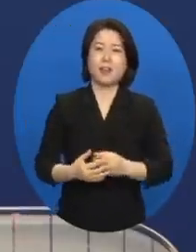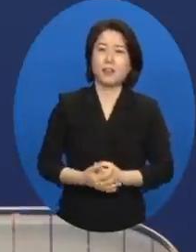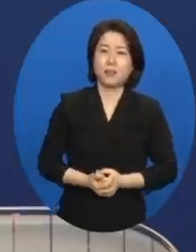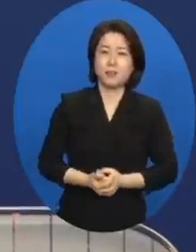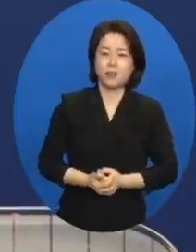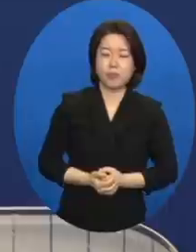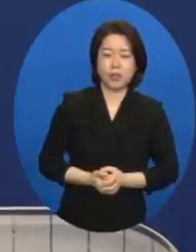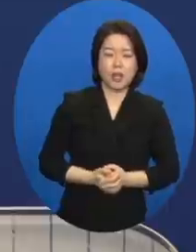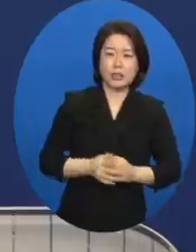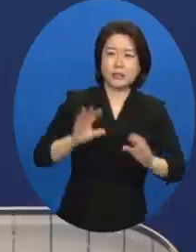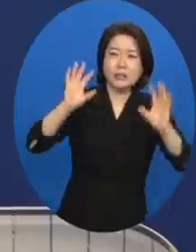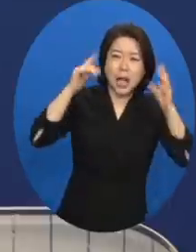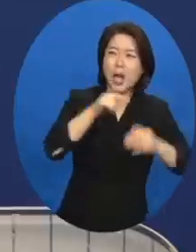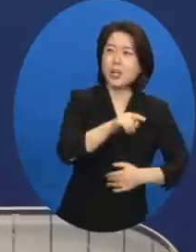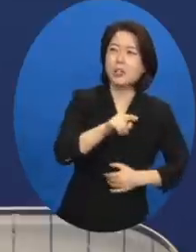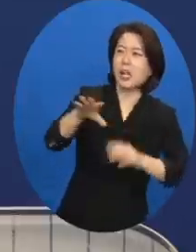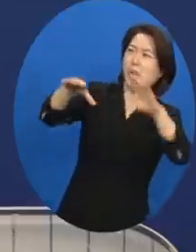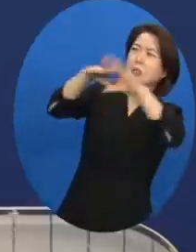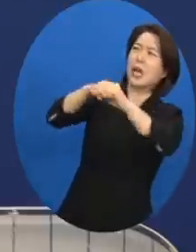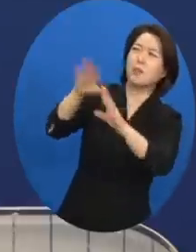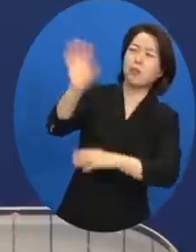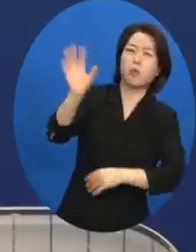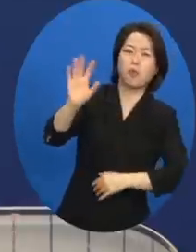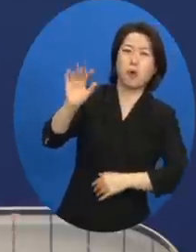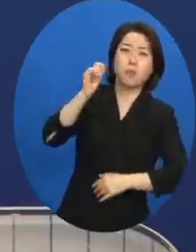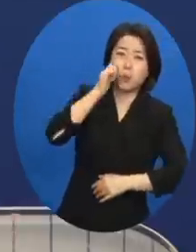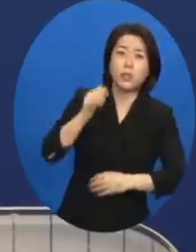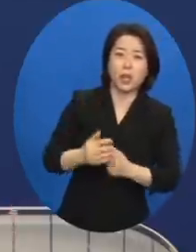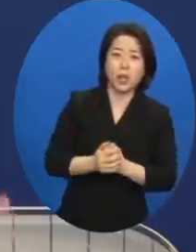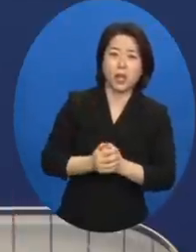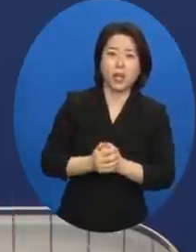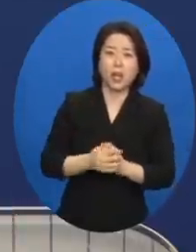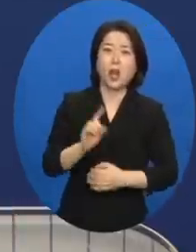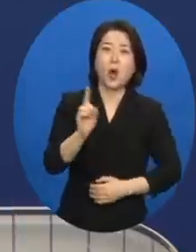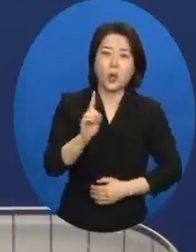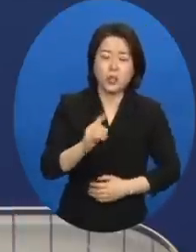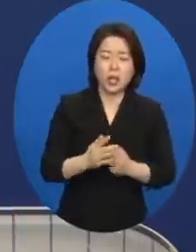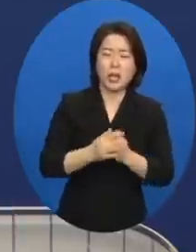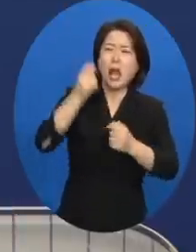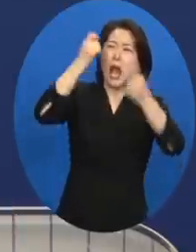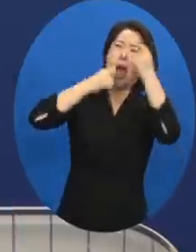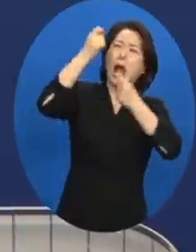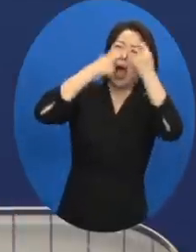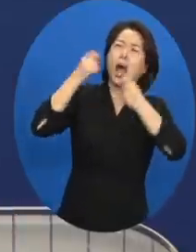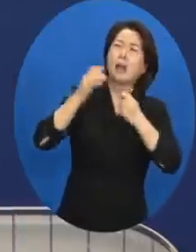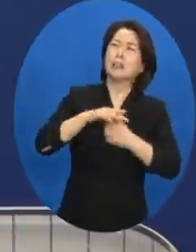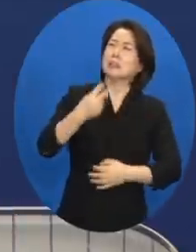못 잡더라고요. 그래서 울면서 냄새 나요!